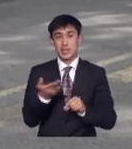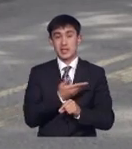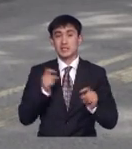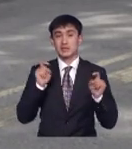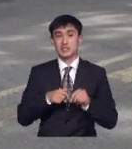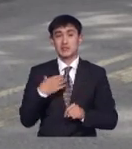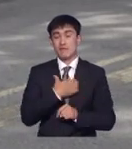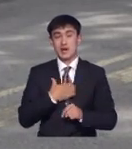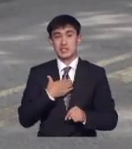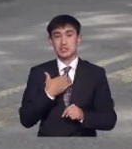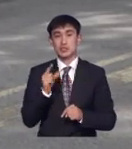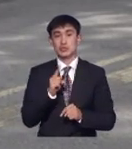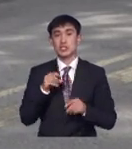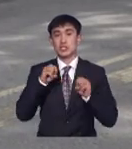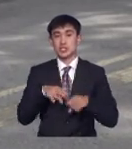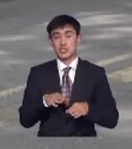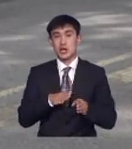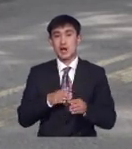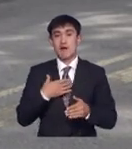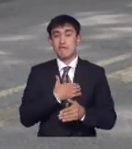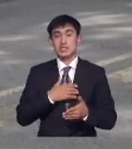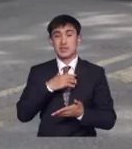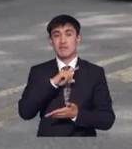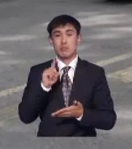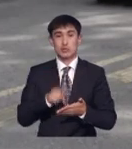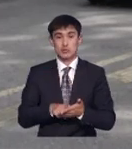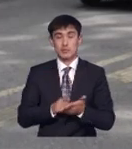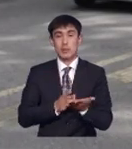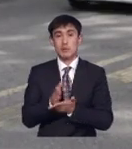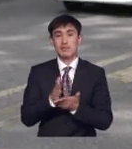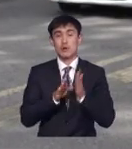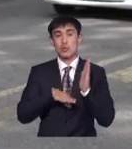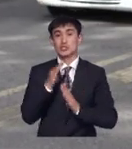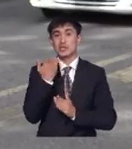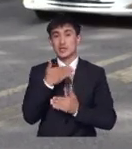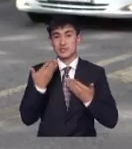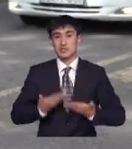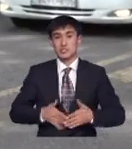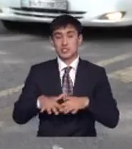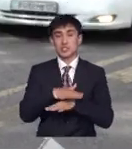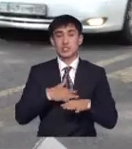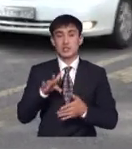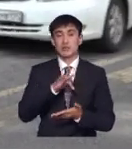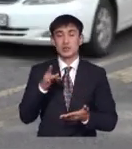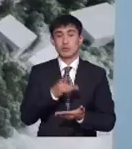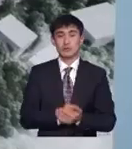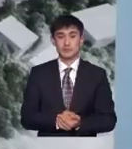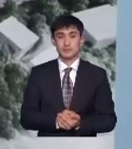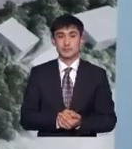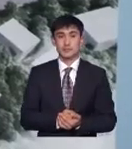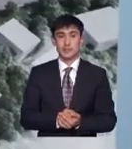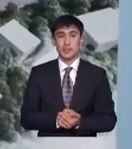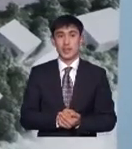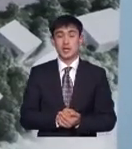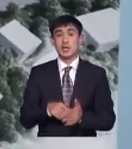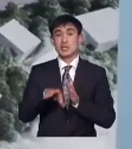визит стал важной платформой для решения ряда актуальных вопросов, направленных на улучшение качества жизни жителей этого региона. Стоит